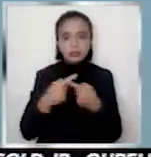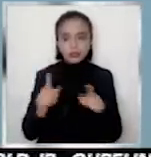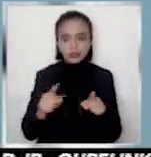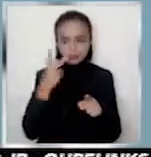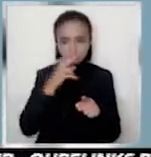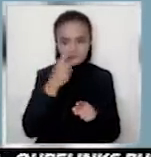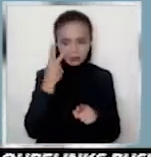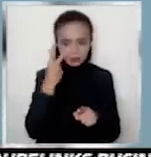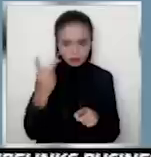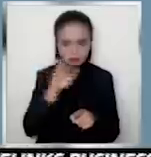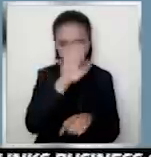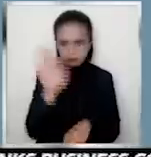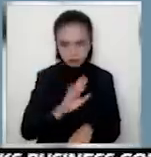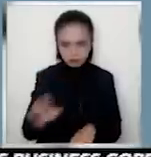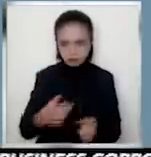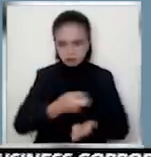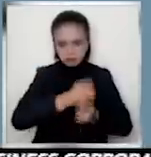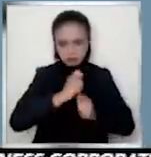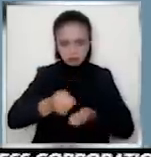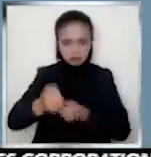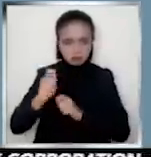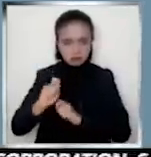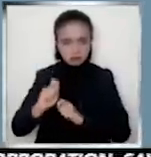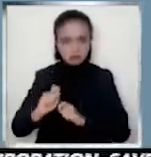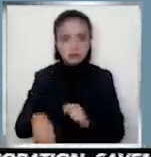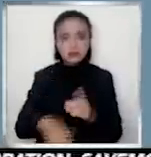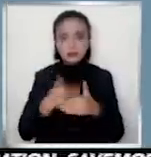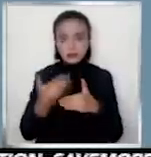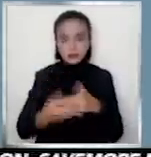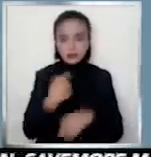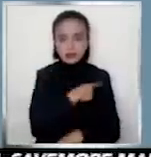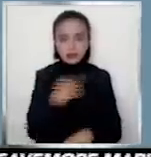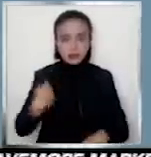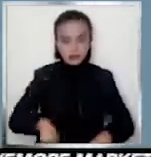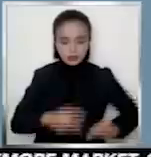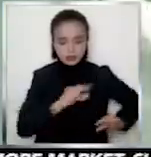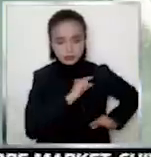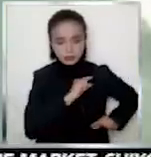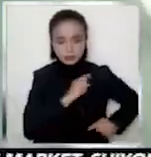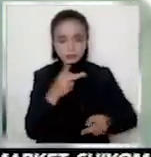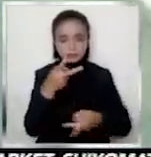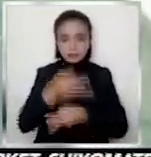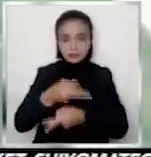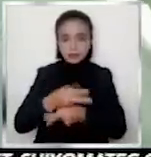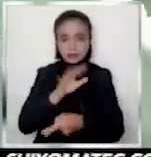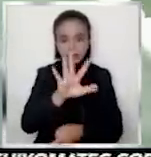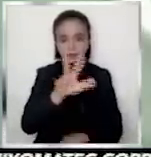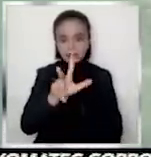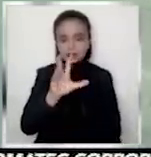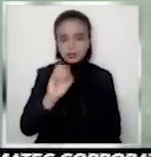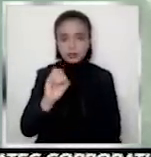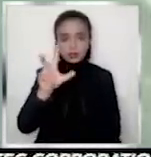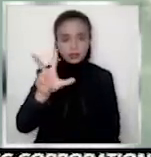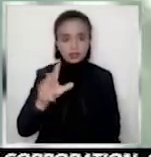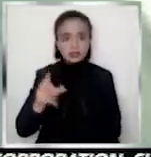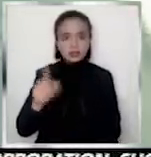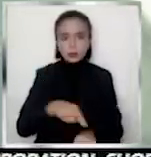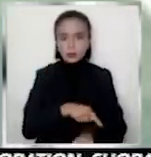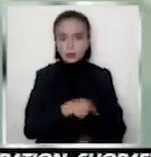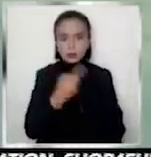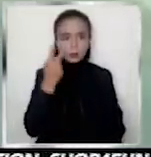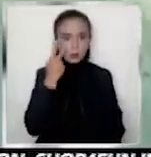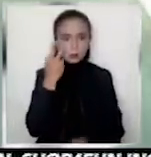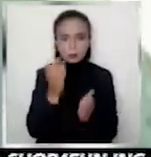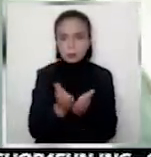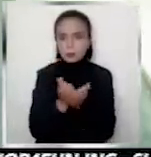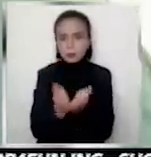nangingisda. Sa di kalayuan, nakadaong naman ang Chinese Coast Guard Ship 5303. Matagal nang makikita ang mga Chinese fishing